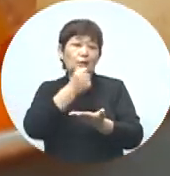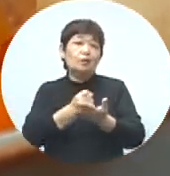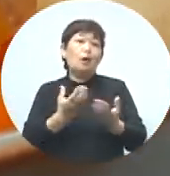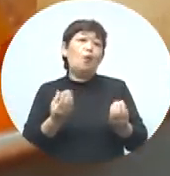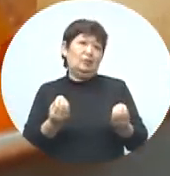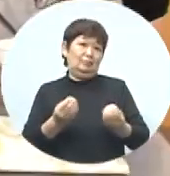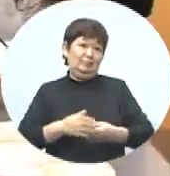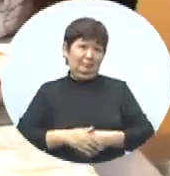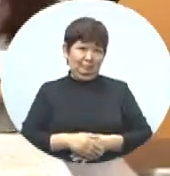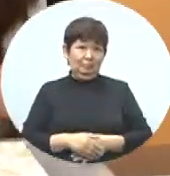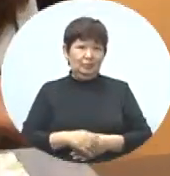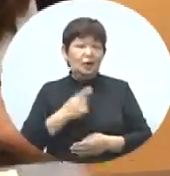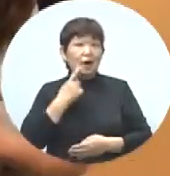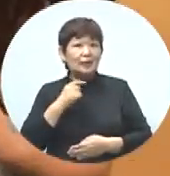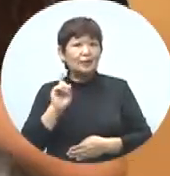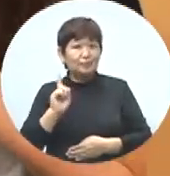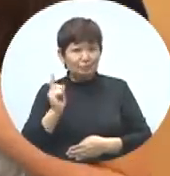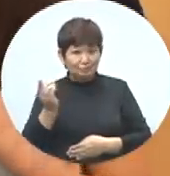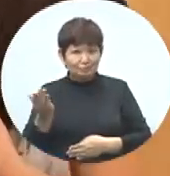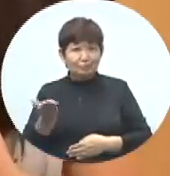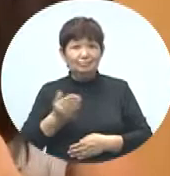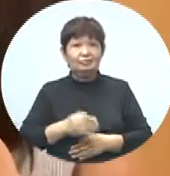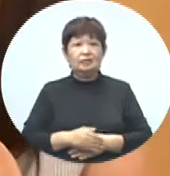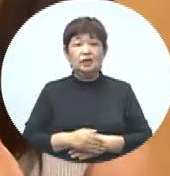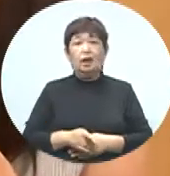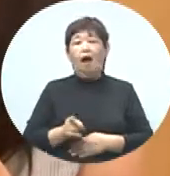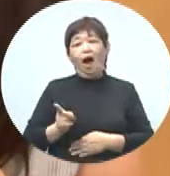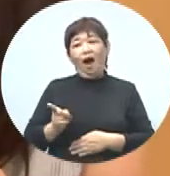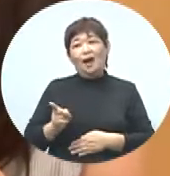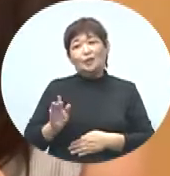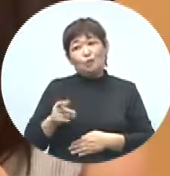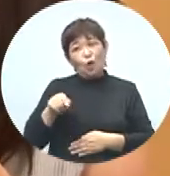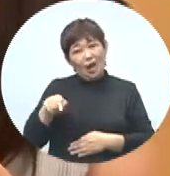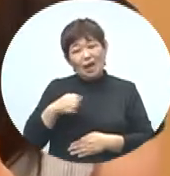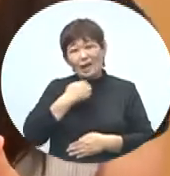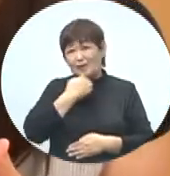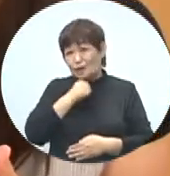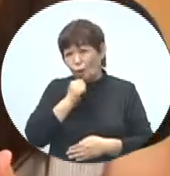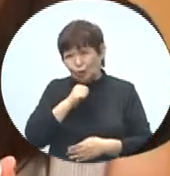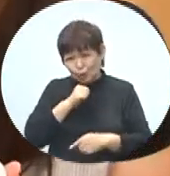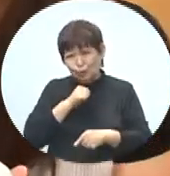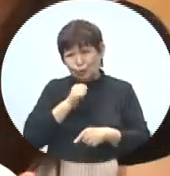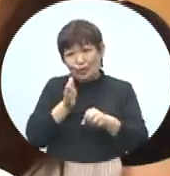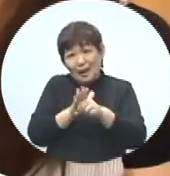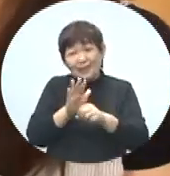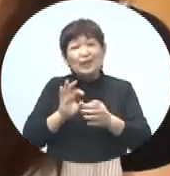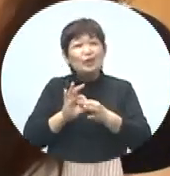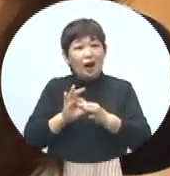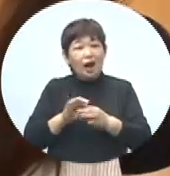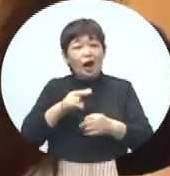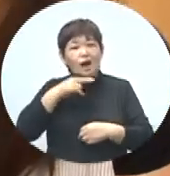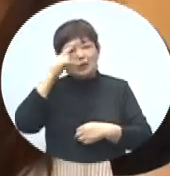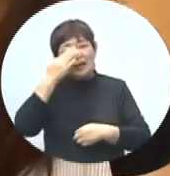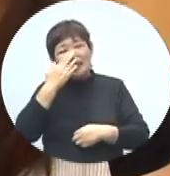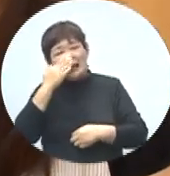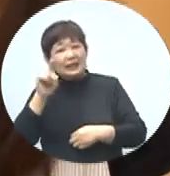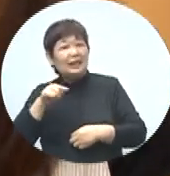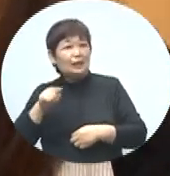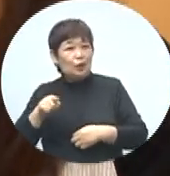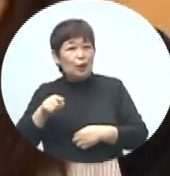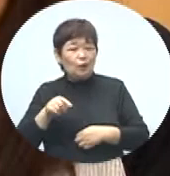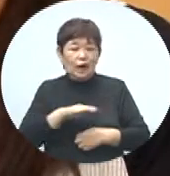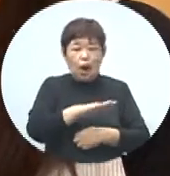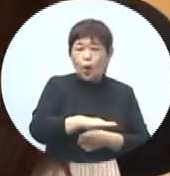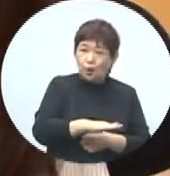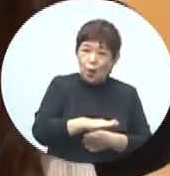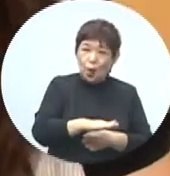は？ いただきます。 ただしこれは焼酎だから、お酒の飲めない方、お子さんはちょ